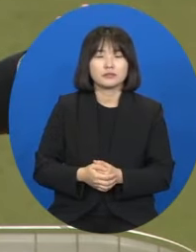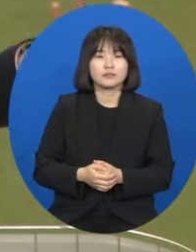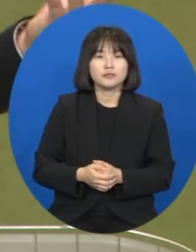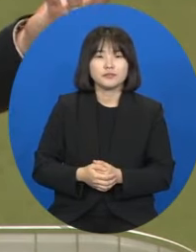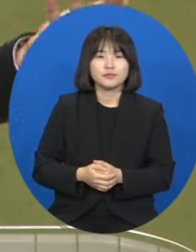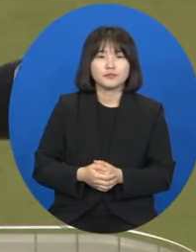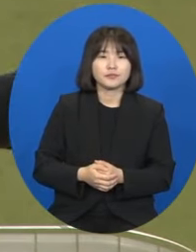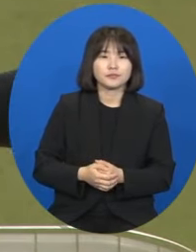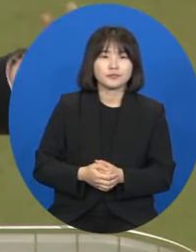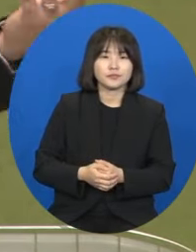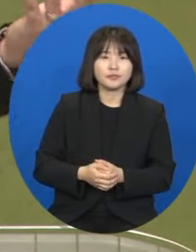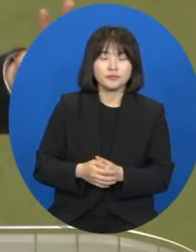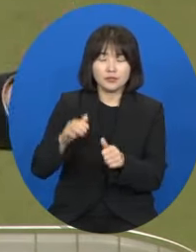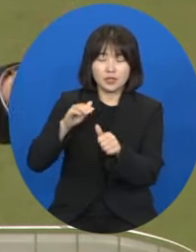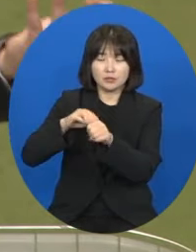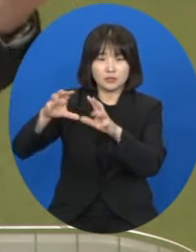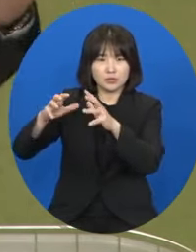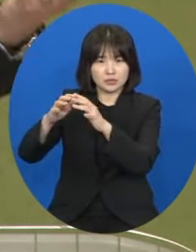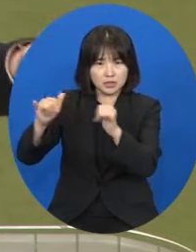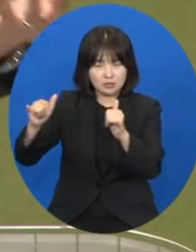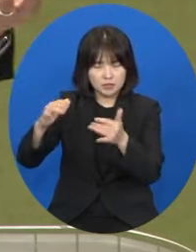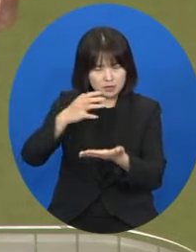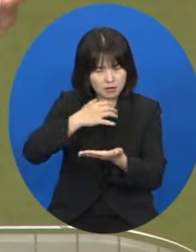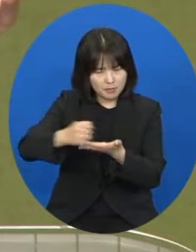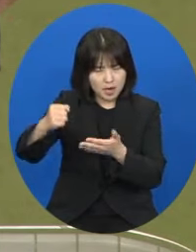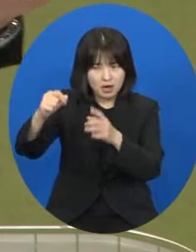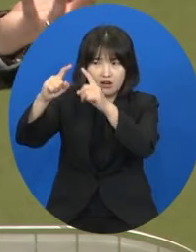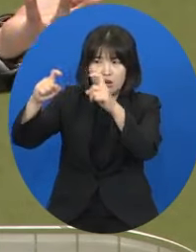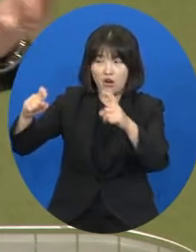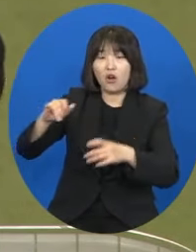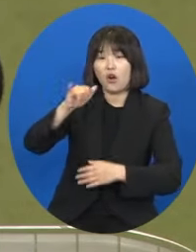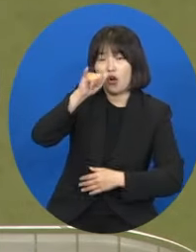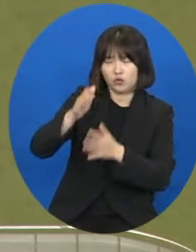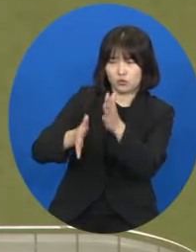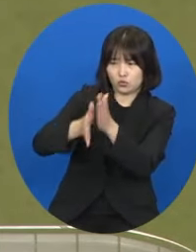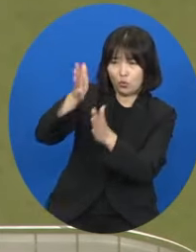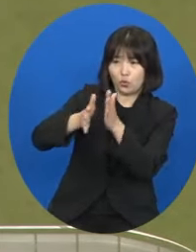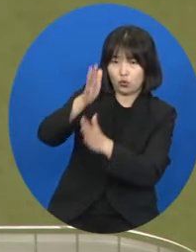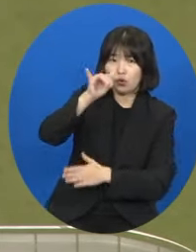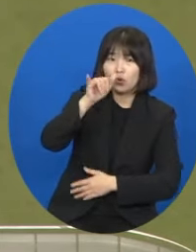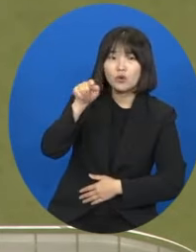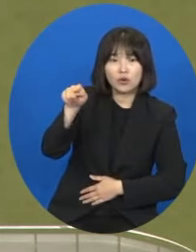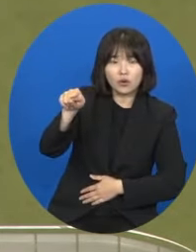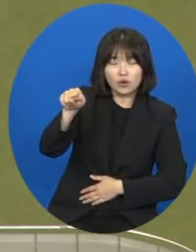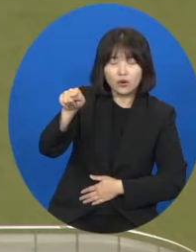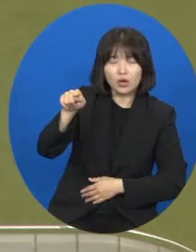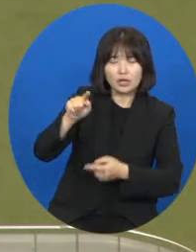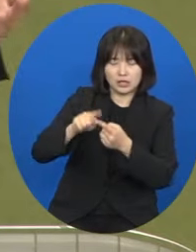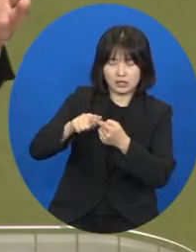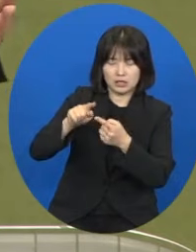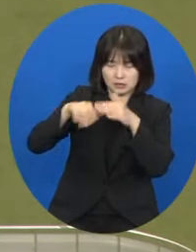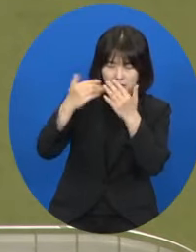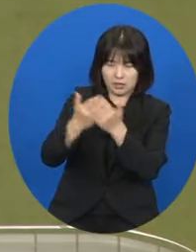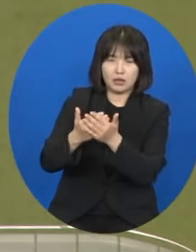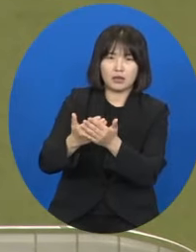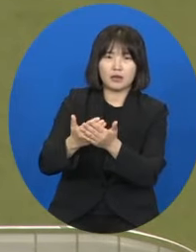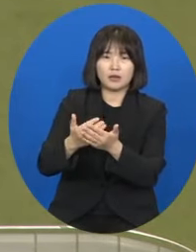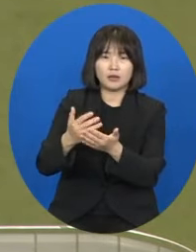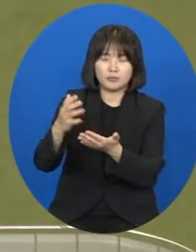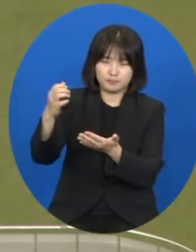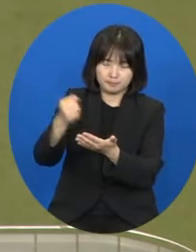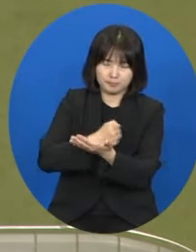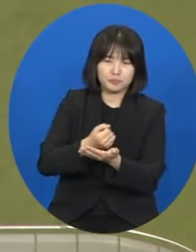않았지만 블레셋 사람들이 빼앗아갔던 성읍들이 있어요. 도시들이 있습니다. 그것을 하나님이 다 회복하게 하십니다.